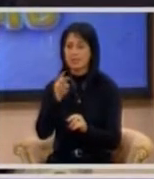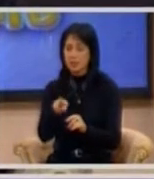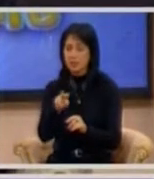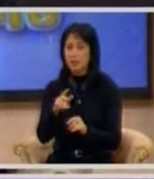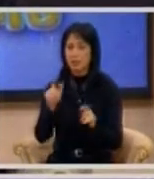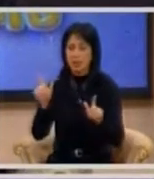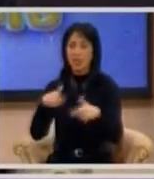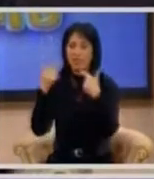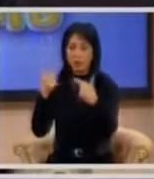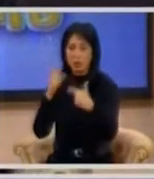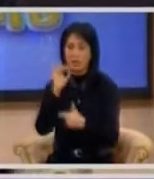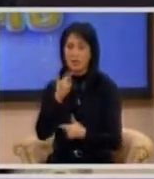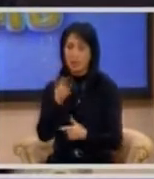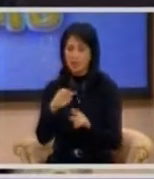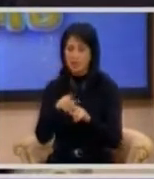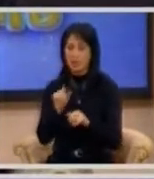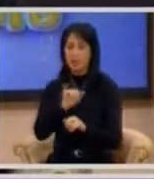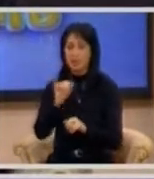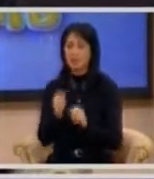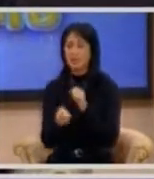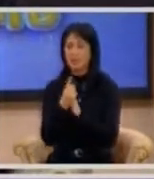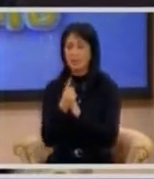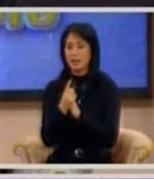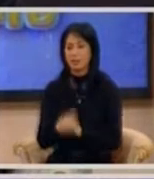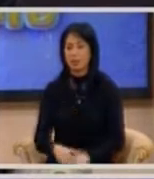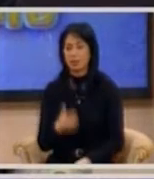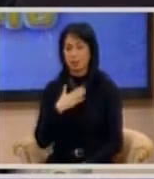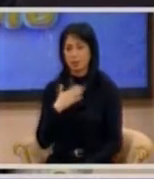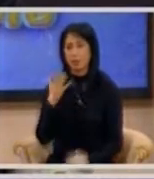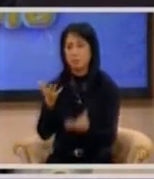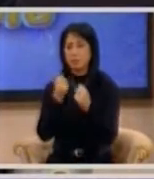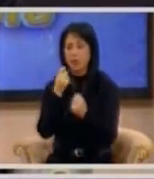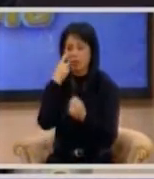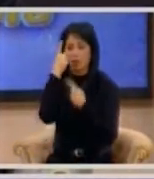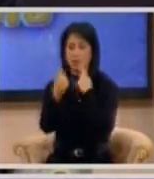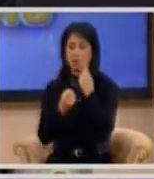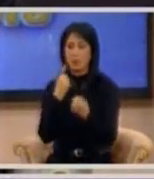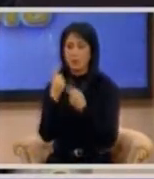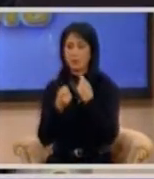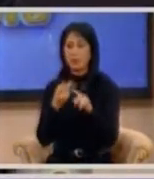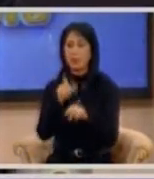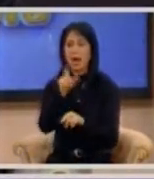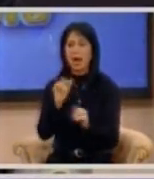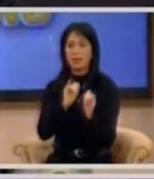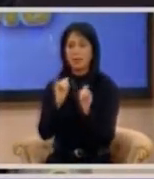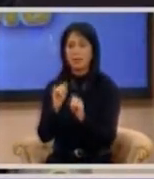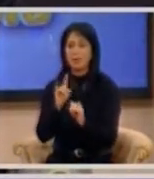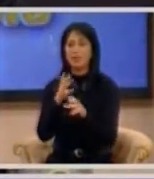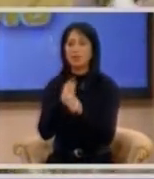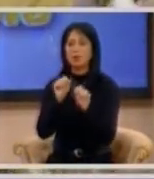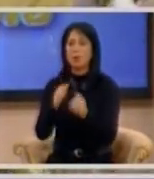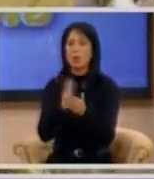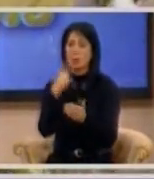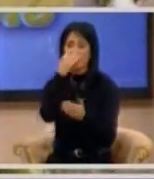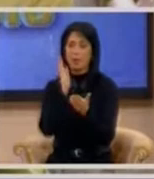ზარის სერვისი, საიდანაც ჩვენ მივიღებთ შეტყობინებებს იმ ადამიანებს, რომელიც შეზღუდულ შესაძლებლობის პირები